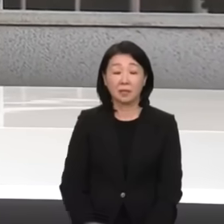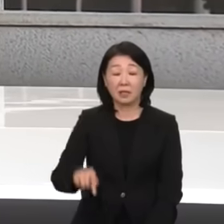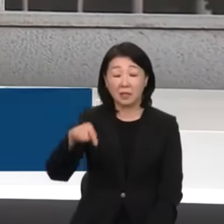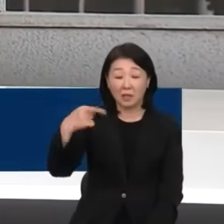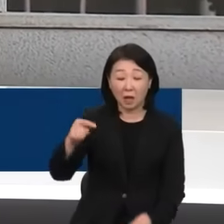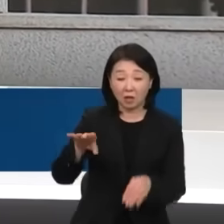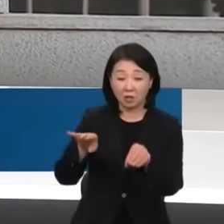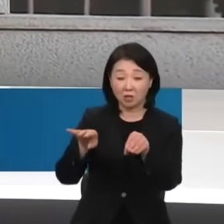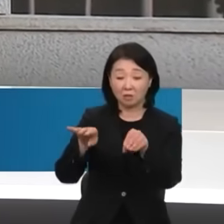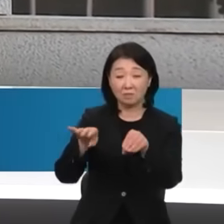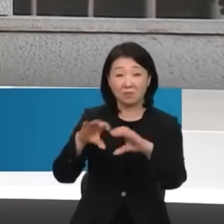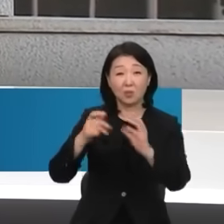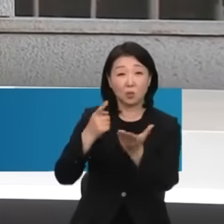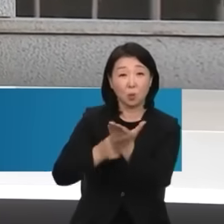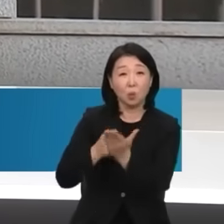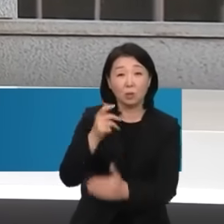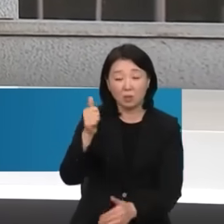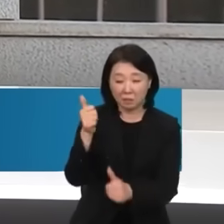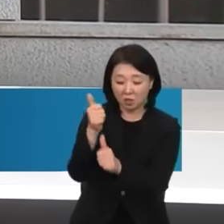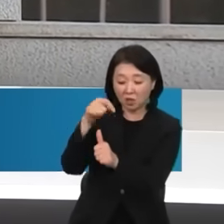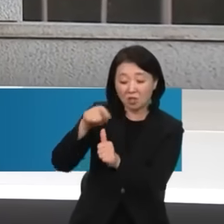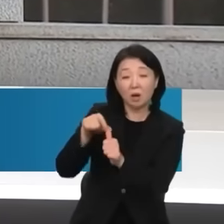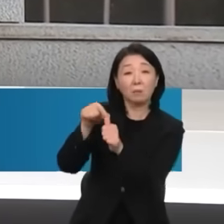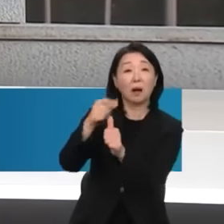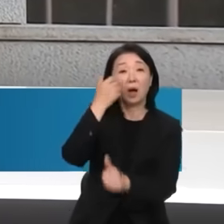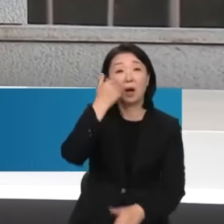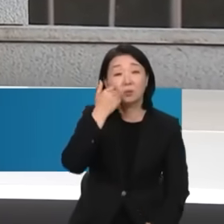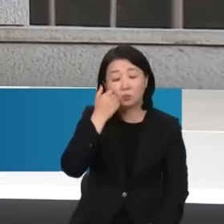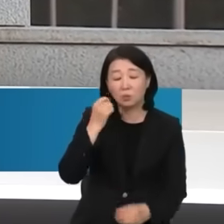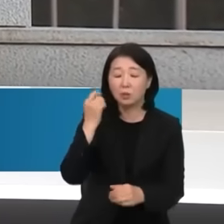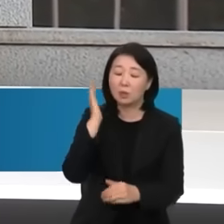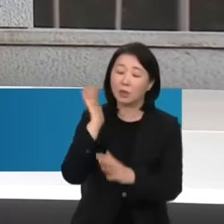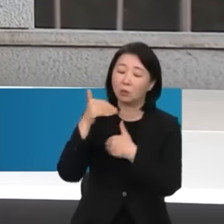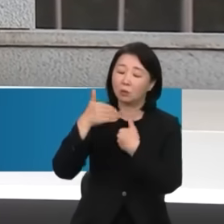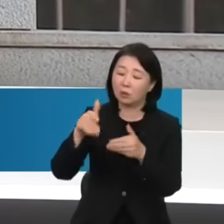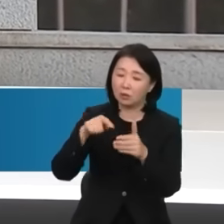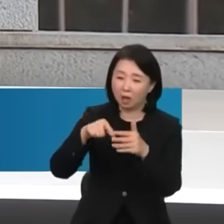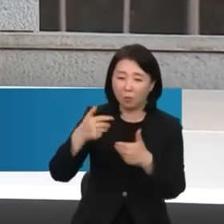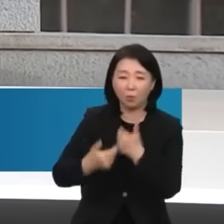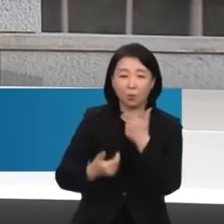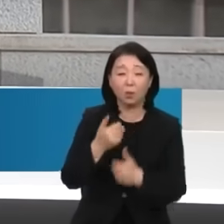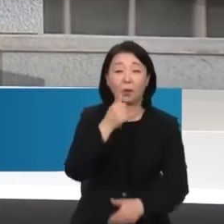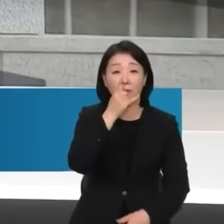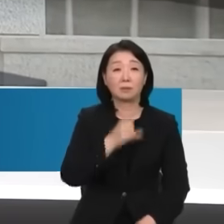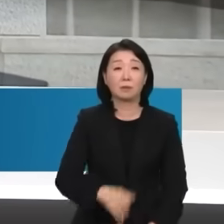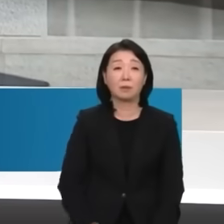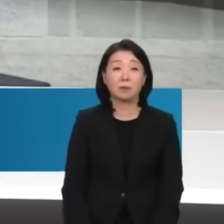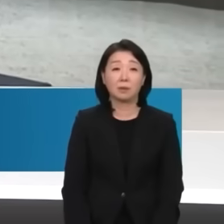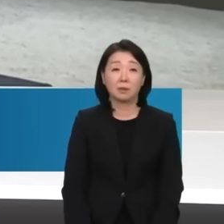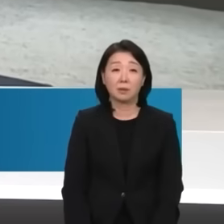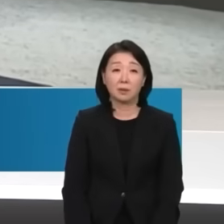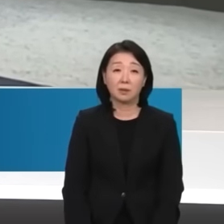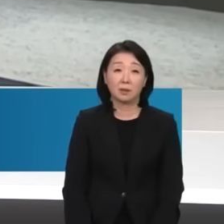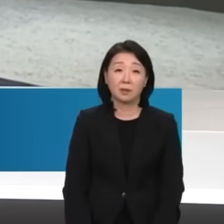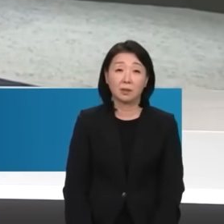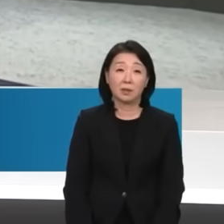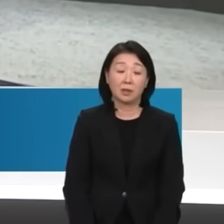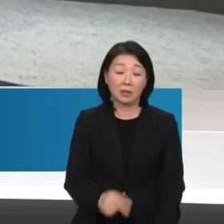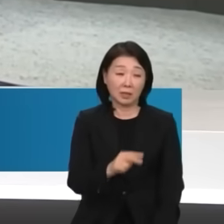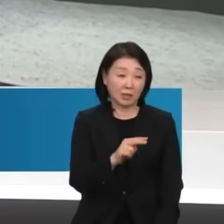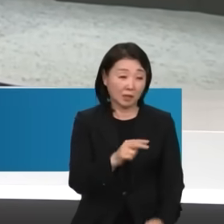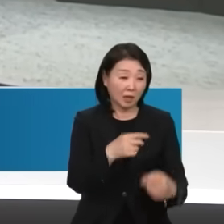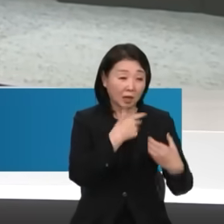총리와 비서실장 인선을 놓고 대통령실 내부의 혼란이 그대로 드러났다는 지적도 나옵니다. 야권 인사